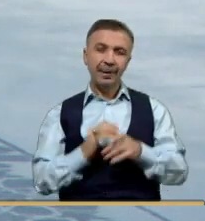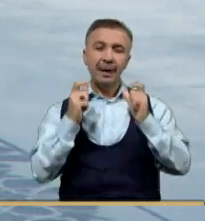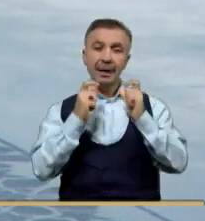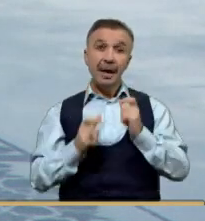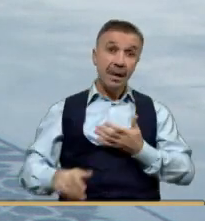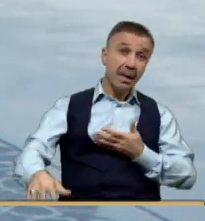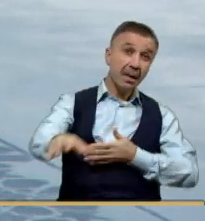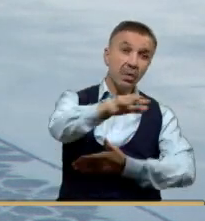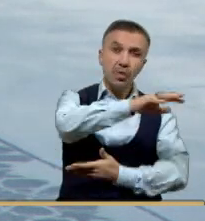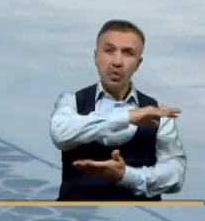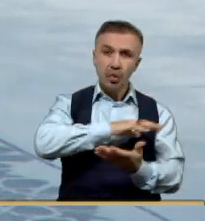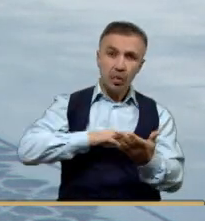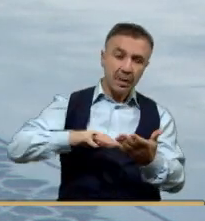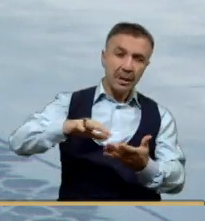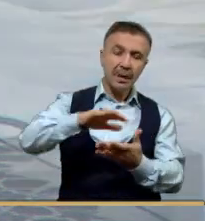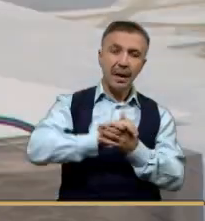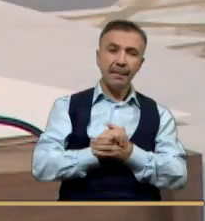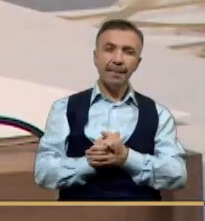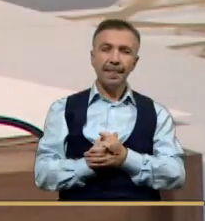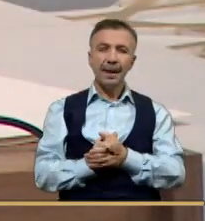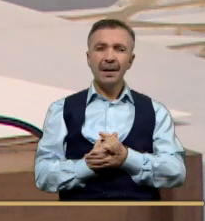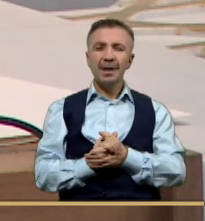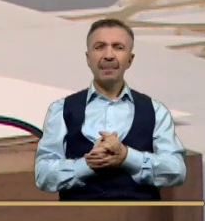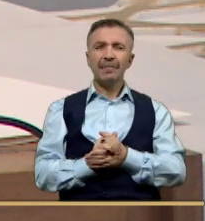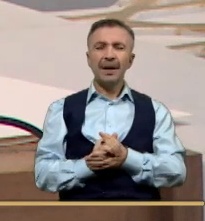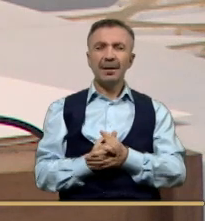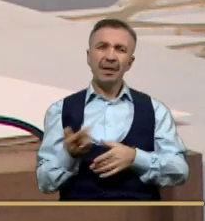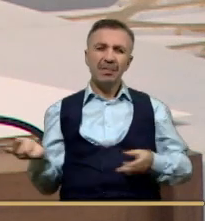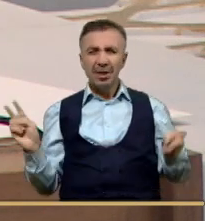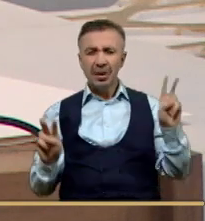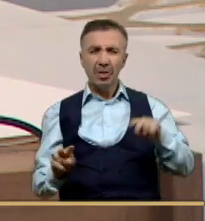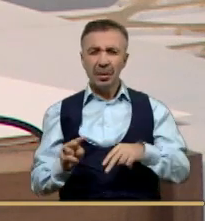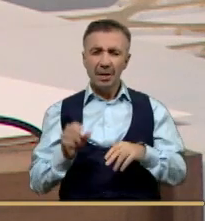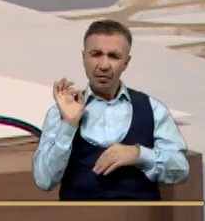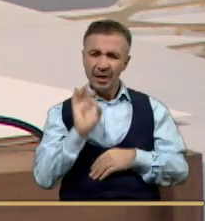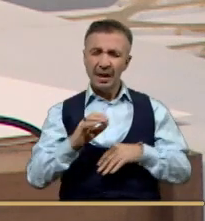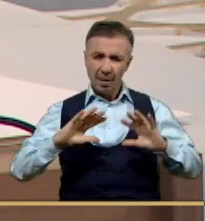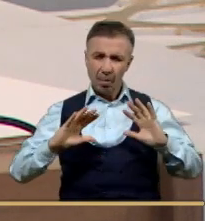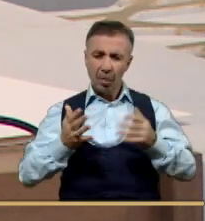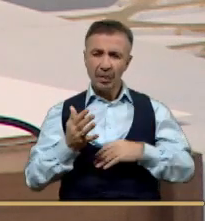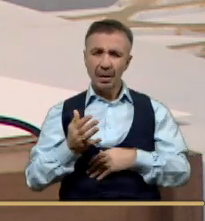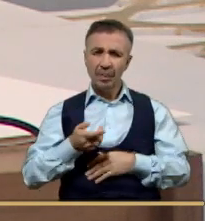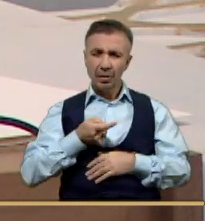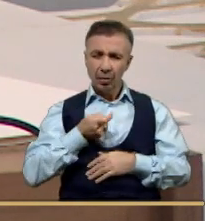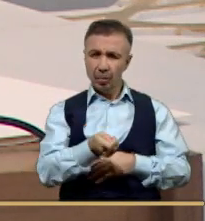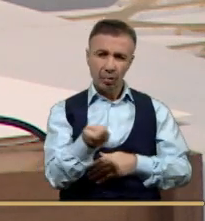yeryüzünde kan döken, fesat çıkaran bir varlık olmuştur.